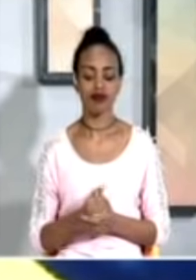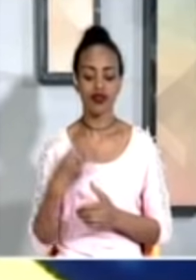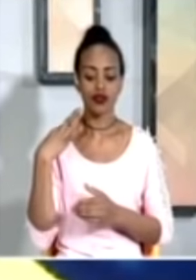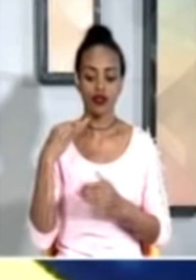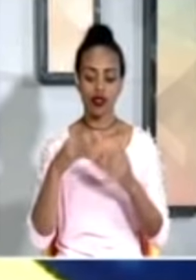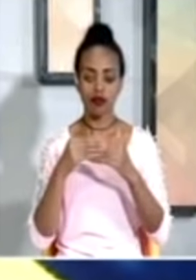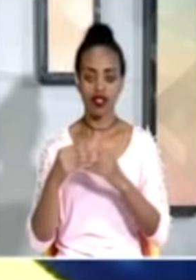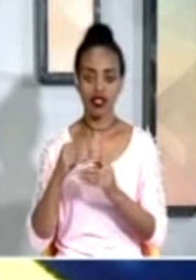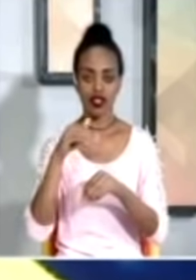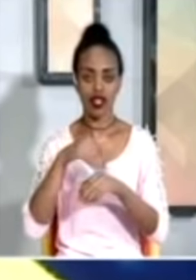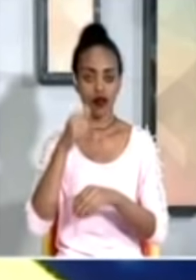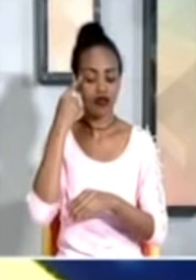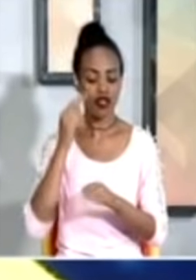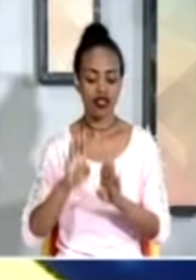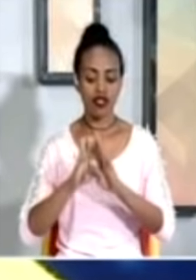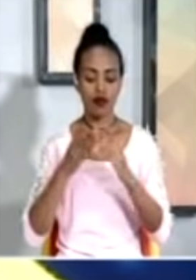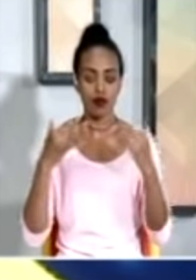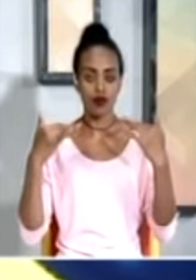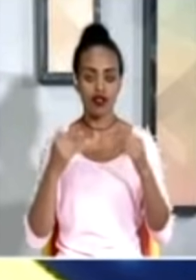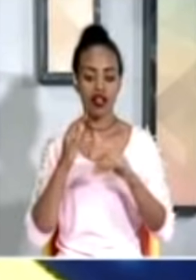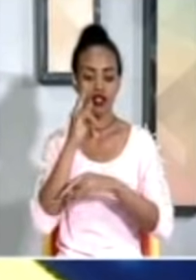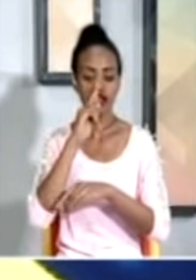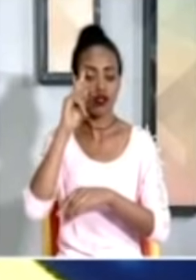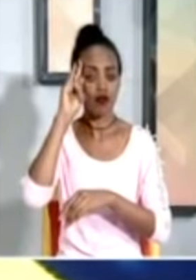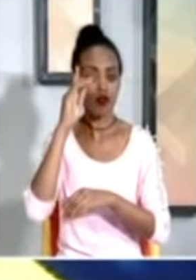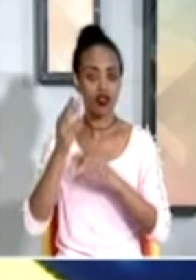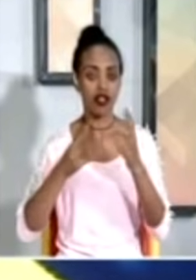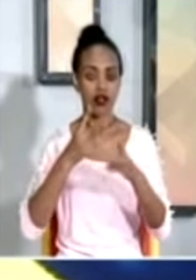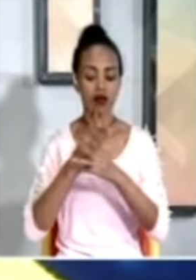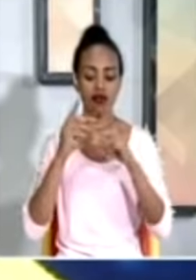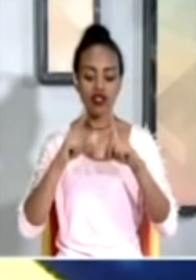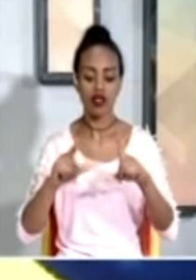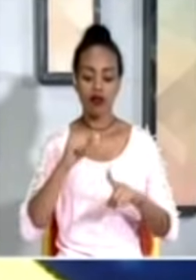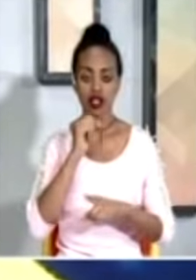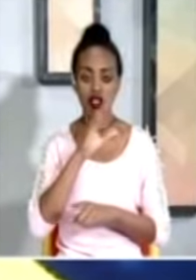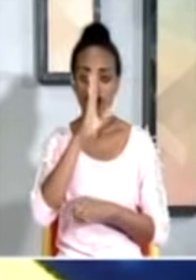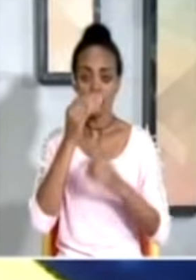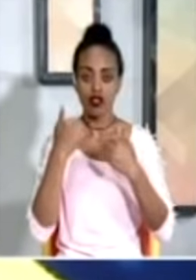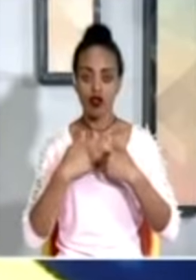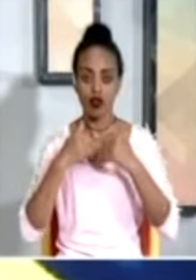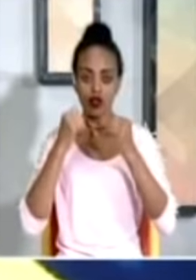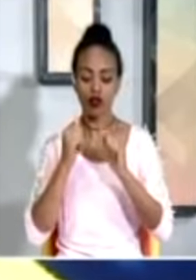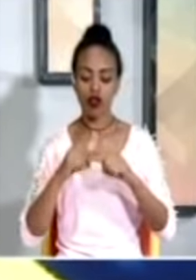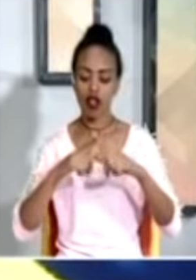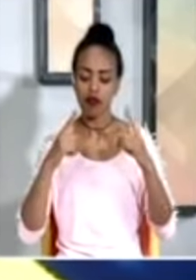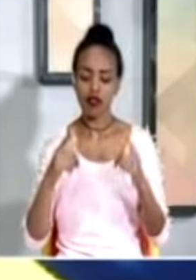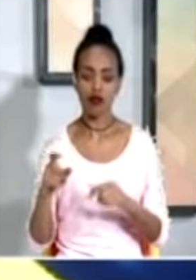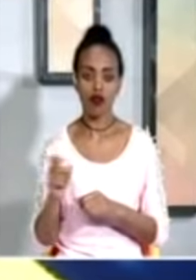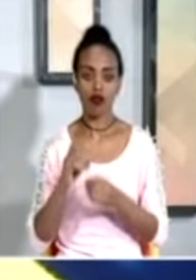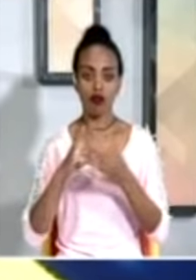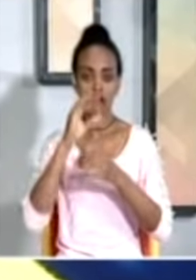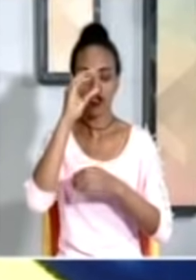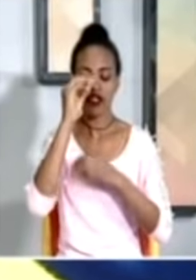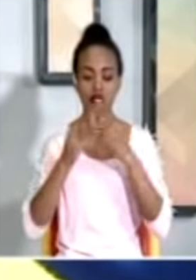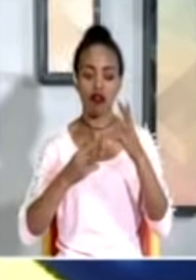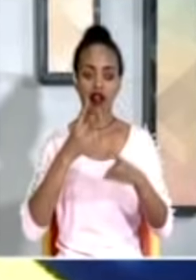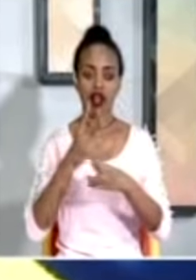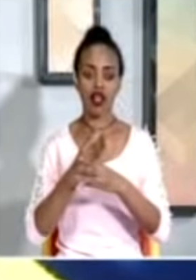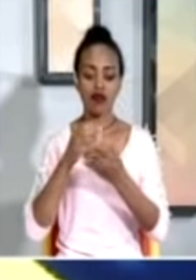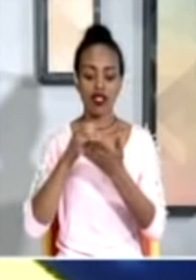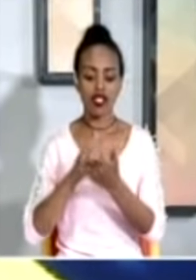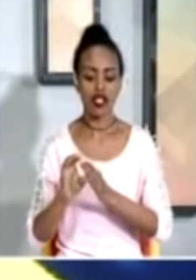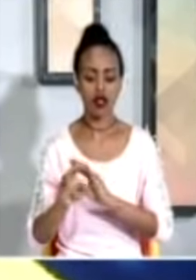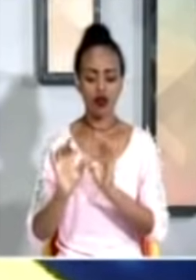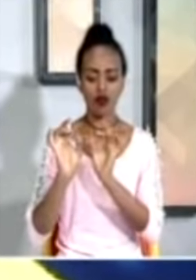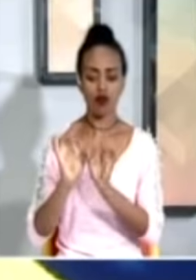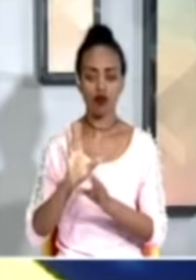ውልቀ መልእኽቲ ኣብ ትግራይ ዝኽፈትዎ ኩናት ዞባውን ዓለማውን ዘይምርጋዕ ክፈጥር ዘለዎ ተኽእሎ ዓብዪ ብምዃኑ ማሕበረሰብ ዓለም ፀቕጢ ክገብርን